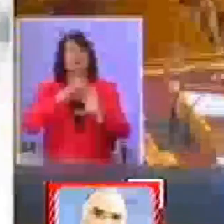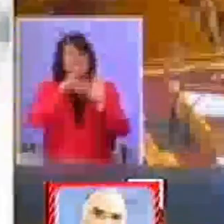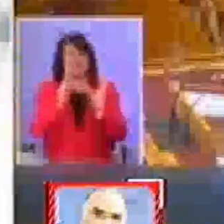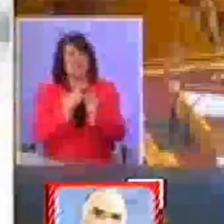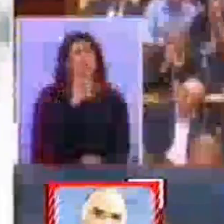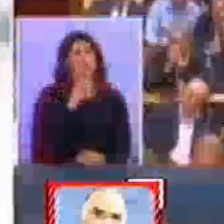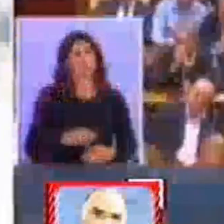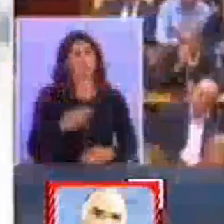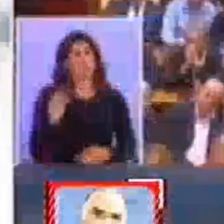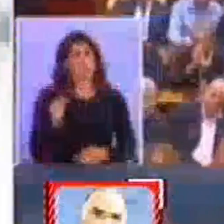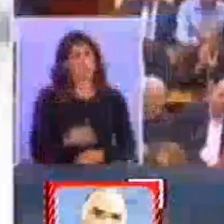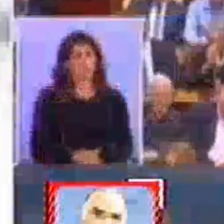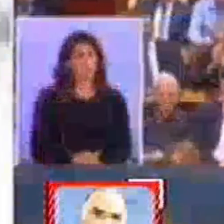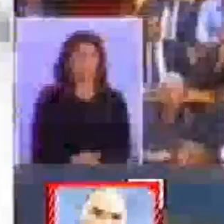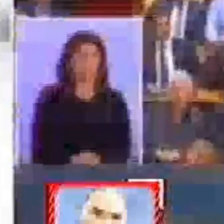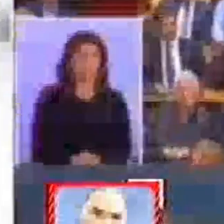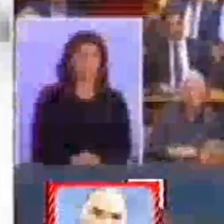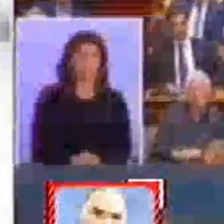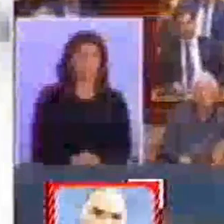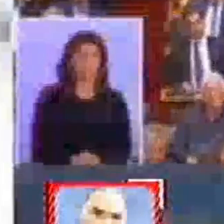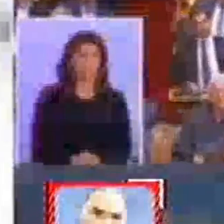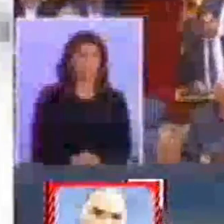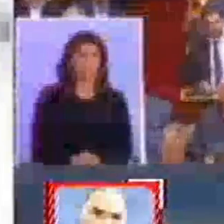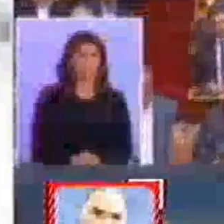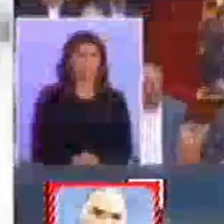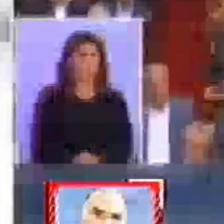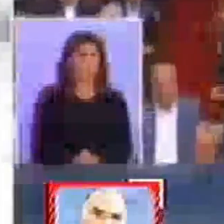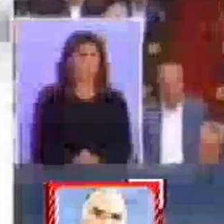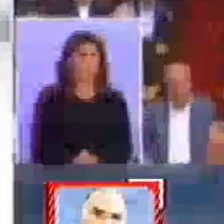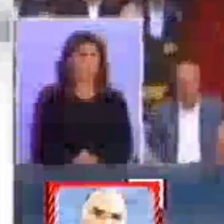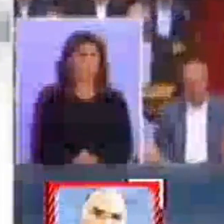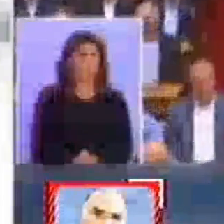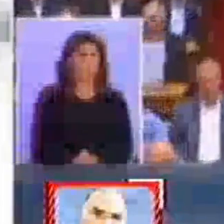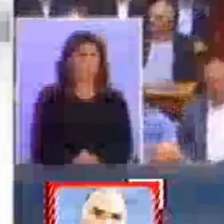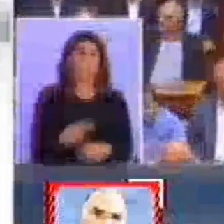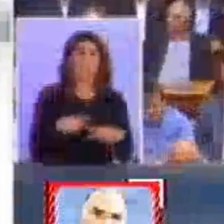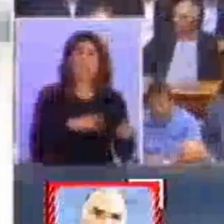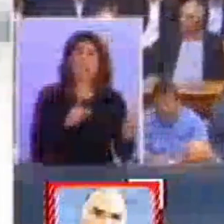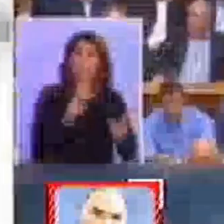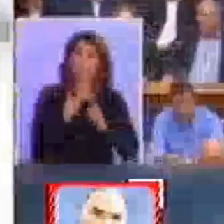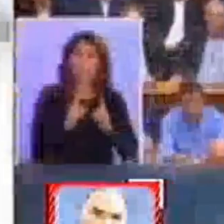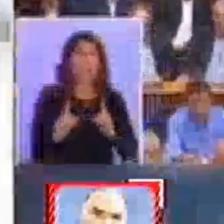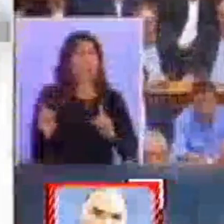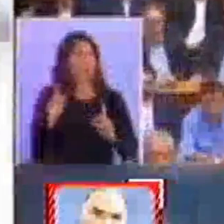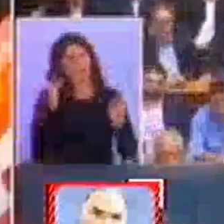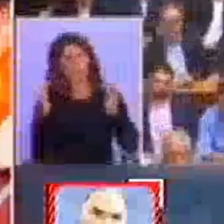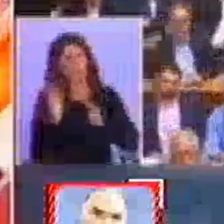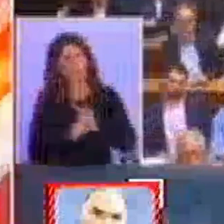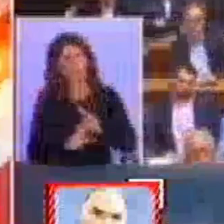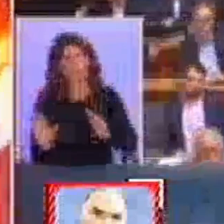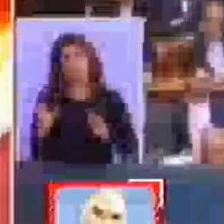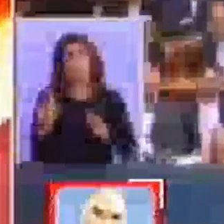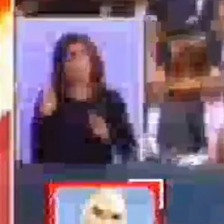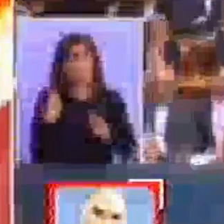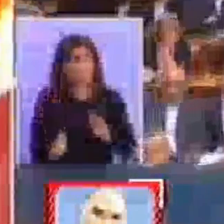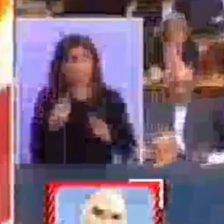θα πάει και αυτή τη στιγμή λέει ότι είναι ανεξάρτητος. Έχετε την αίσθηση ότι θα ενταχθεί σε κάποια άλλη κοινοβουλευτική ομάδα? Όλοι έτσι κάνουν. Αυτή τη μέθοδο ακολουθήσανε